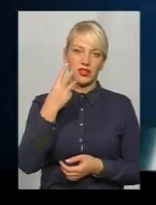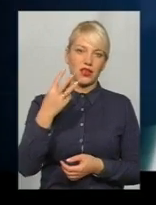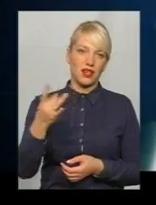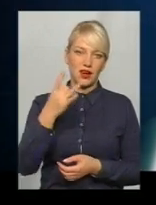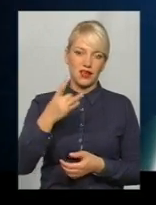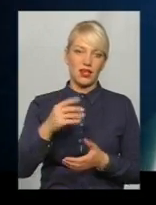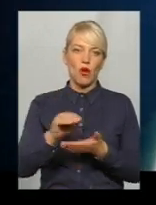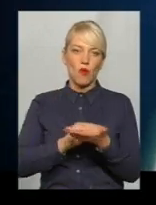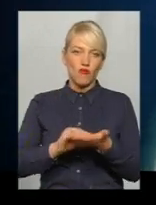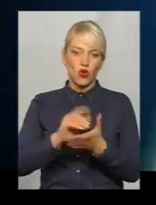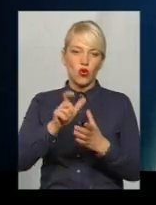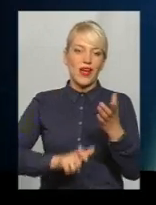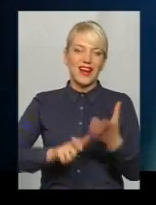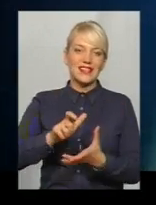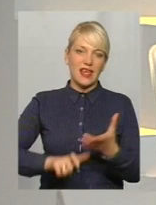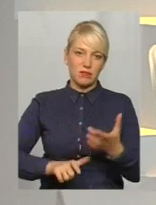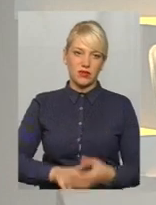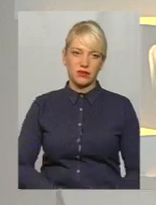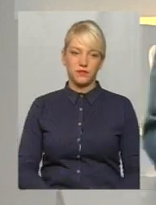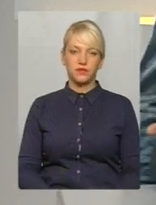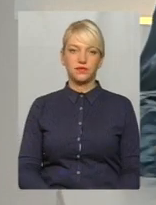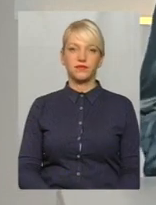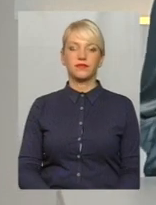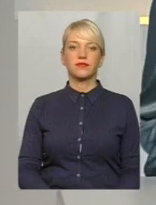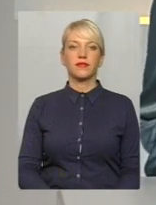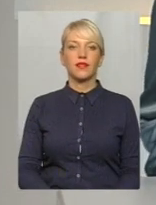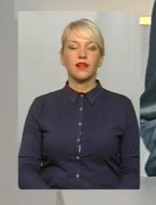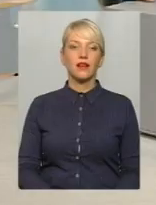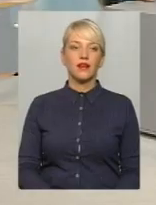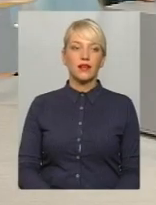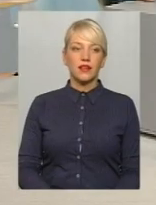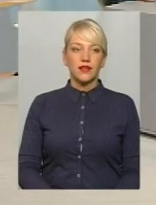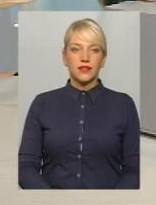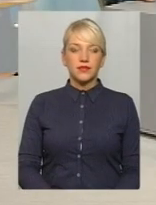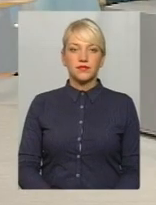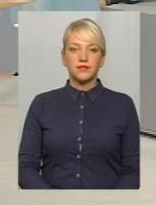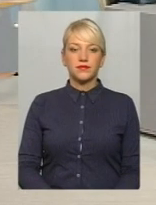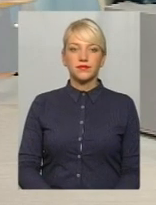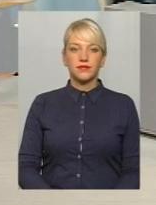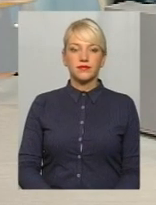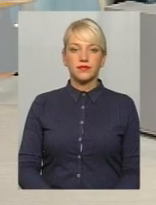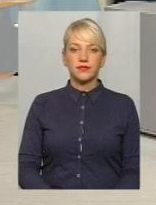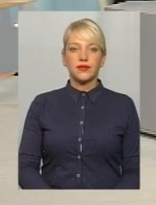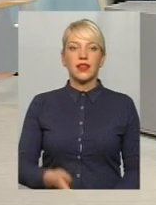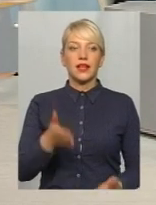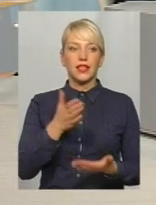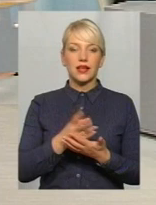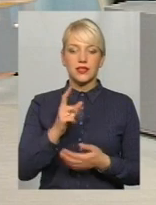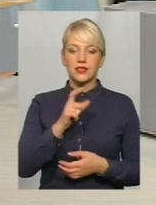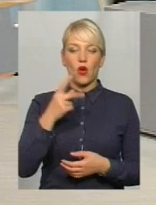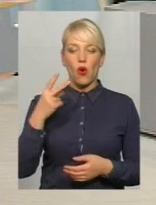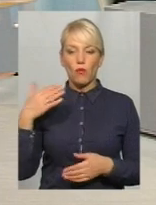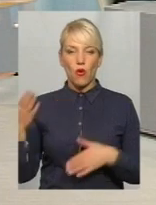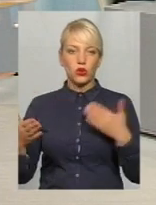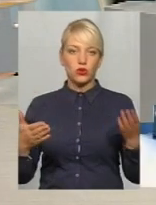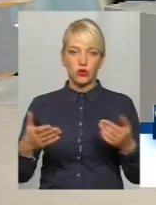Пані Тетяно, Власне, є з обох сторін недовіра,